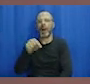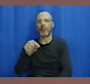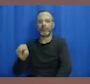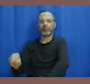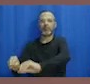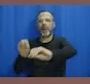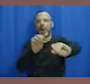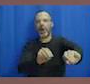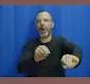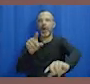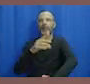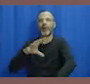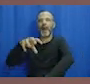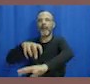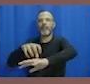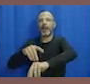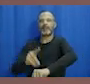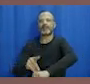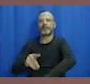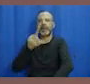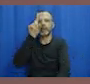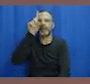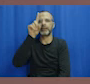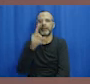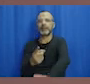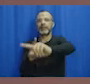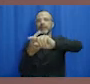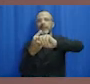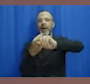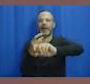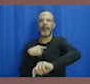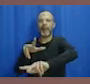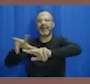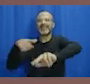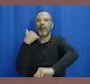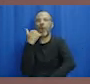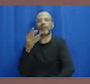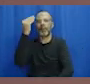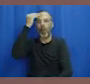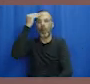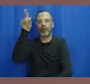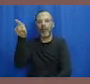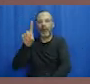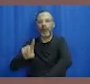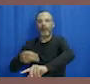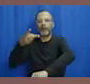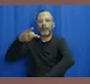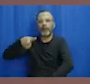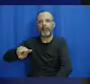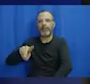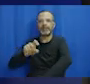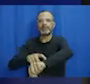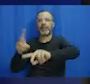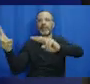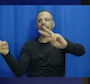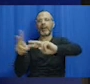نقل القتيل إلى المركز الطبي في نهارية وهو بحالة حرجة، فيما أعلنت الطواقم هناك وفاته بعد وقت